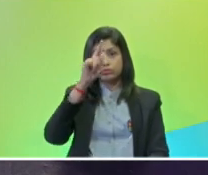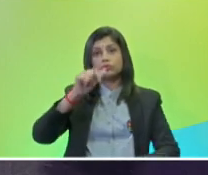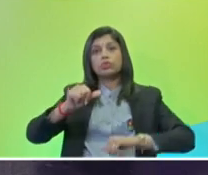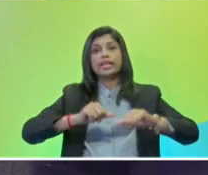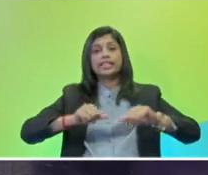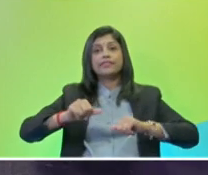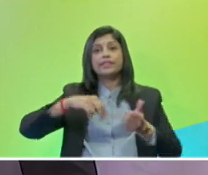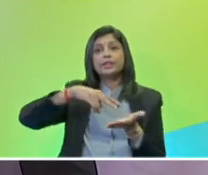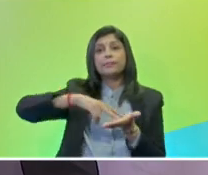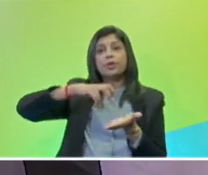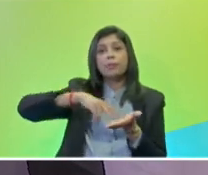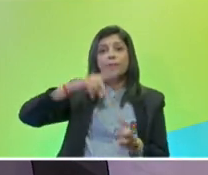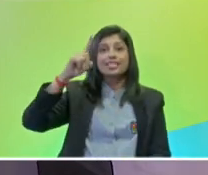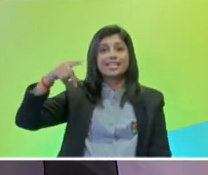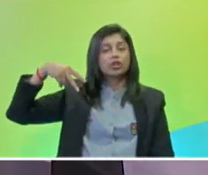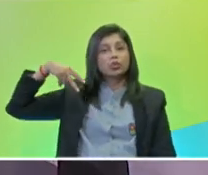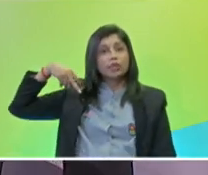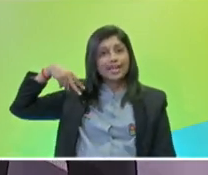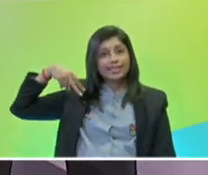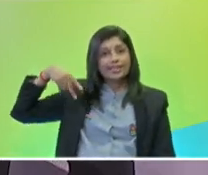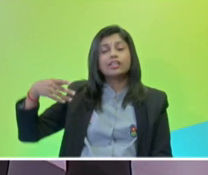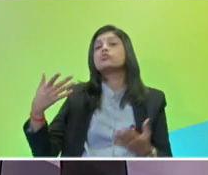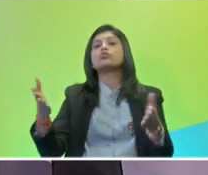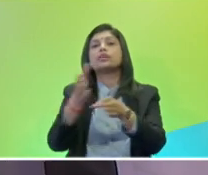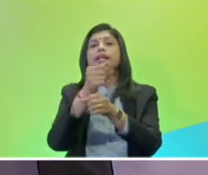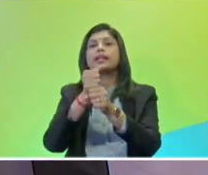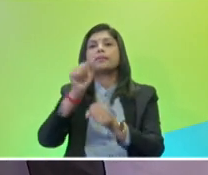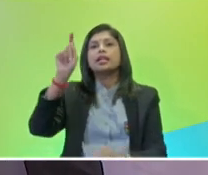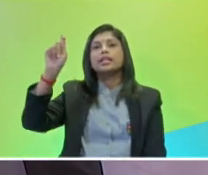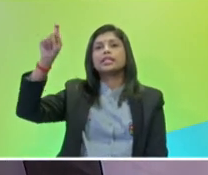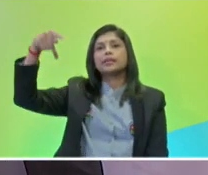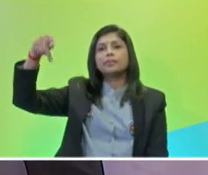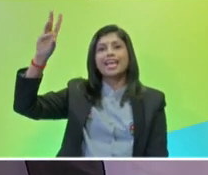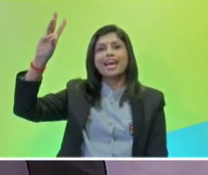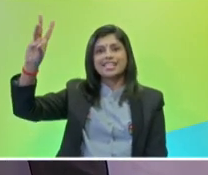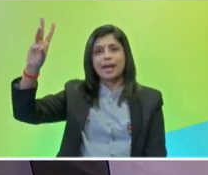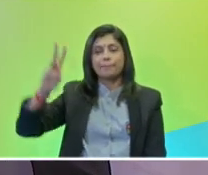ini untuk contoh saja nanti kita akan masuk lebih dalam untuk setiap bidang dalam